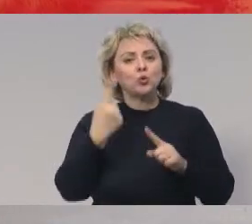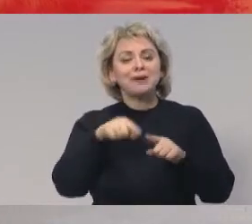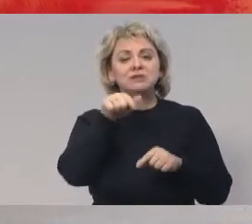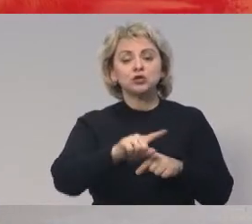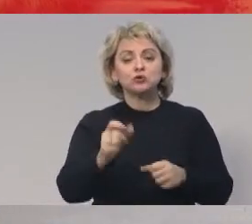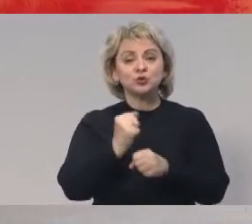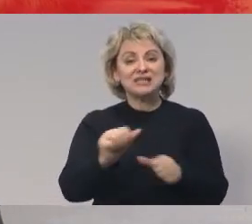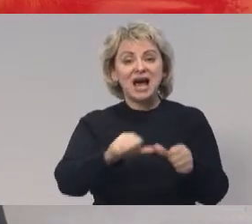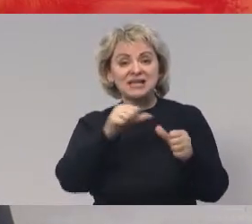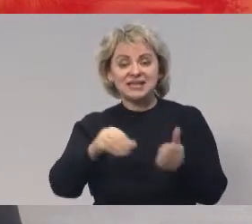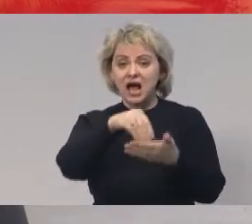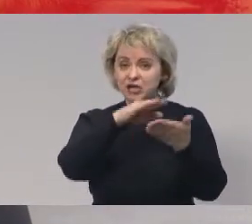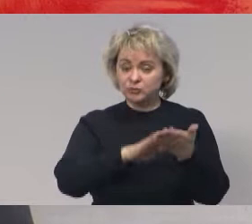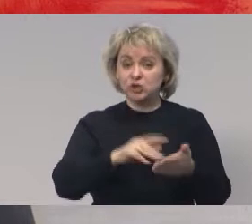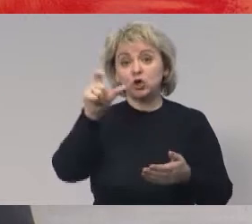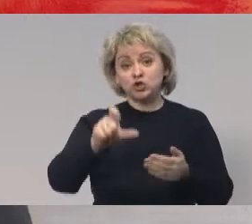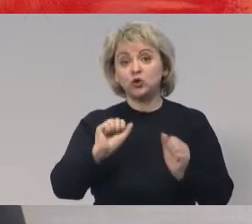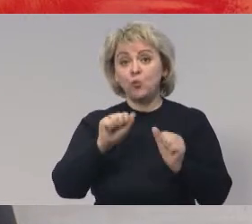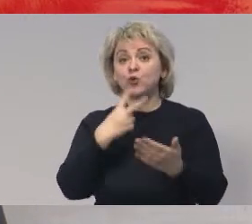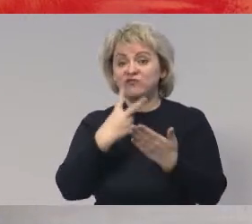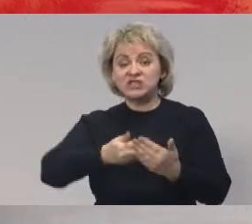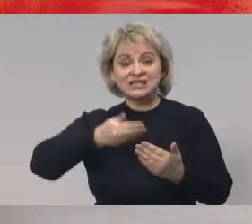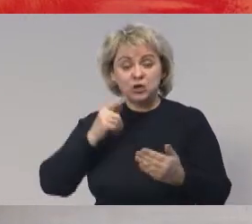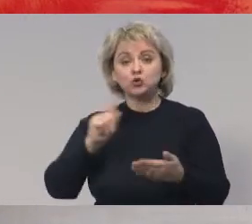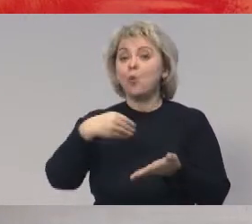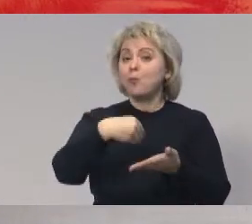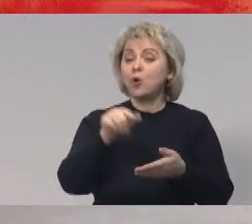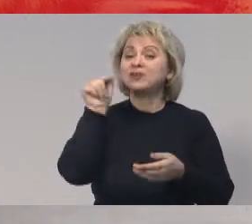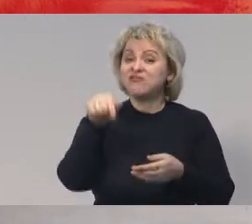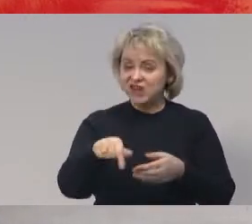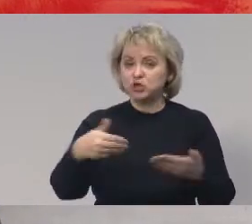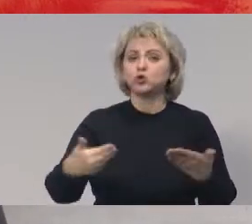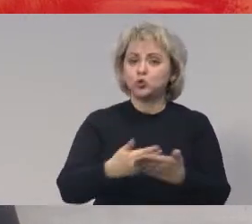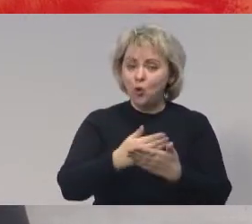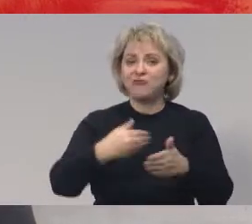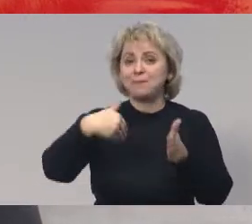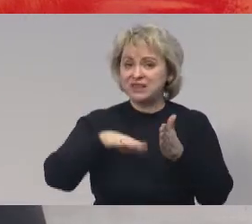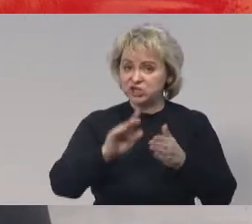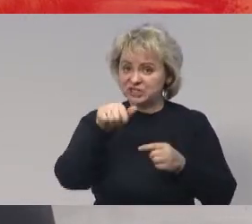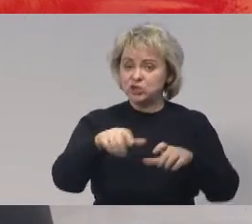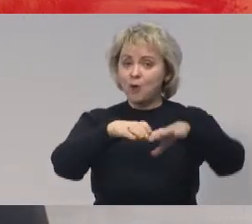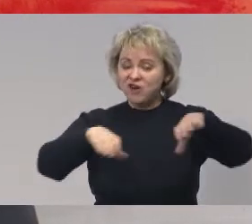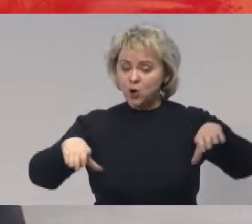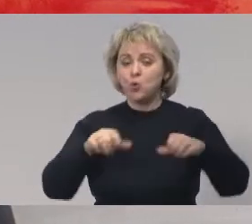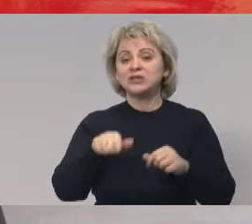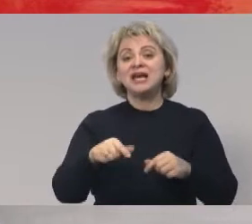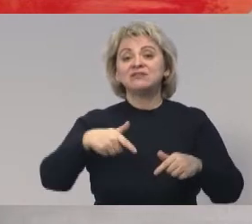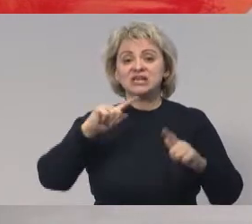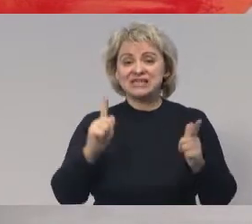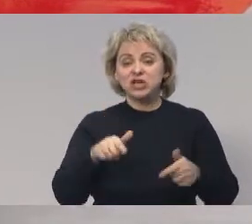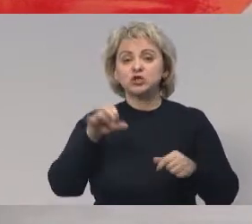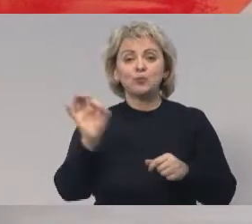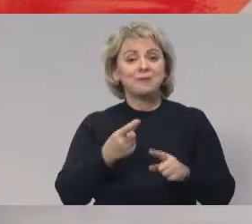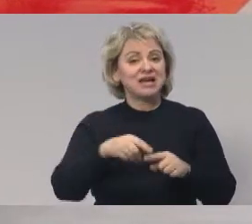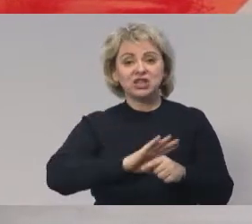чтобы сделать отдельную отметку, и пассажир мог заранее видеть, что он покупает именно вот в этот новый модернизированный вагон. В настоящий момент это